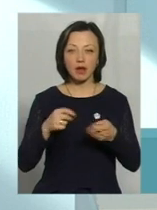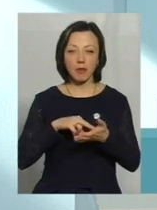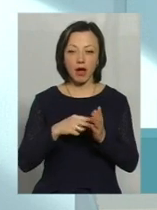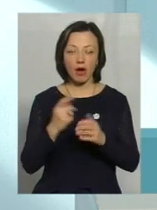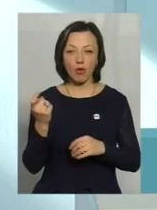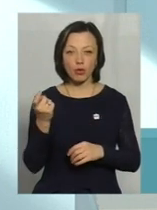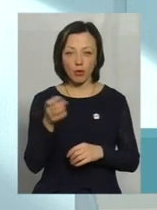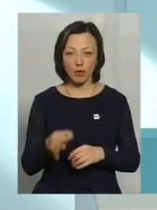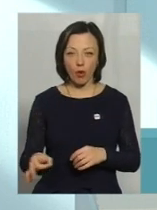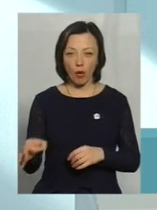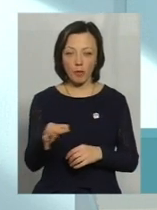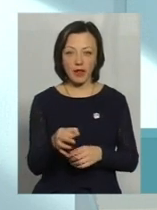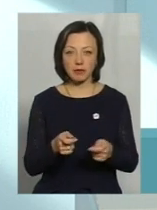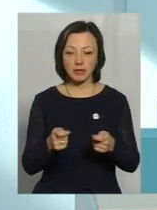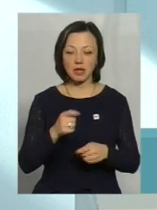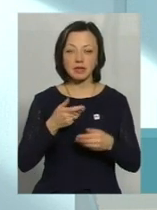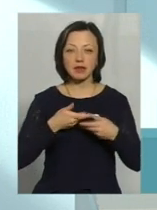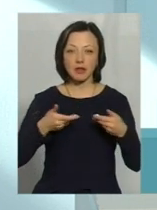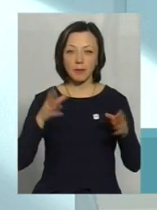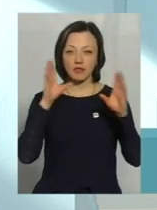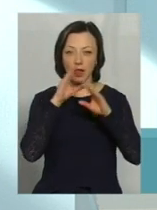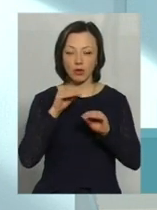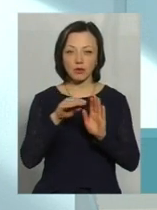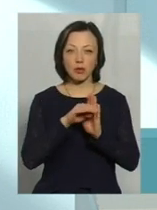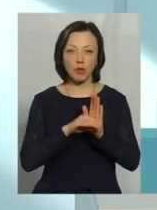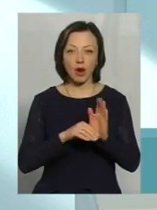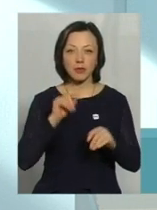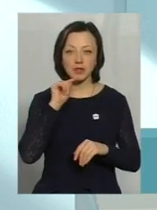економіки облдержадміністрації, нам вдалося по програмі